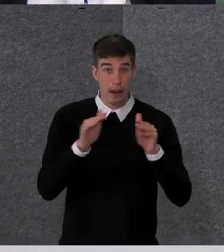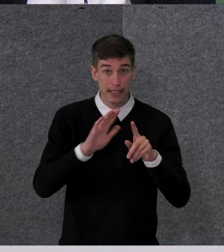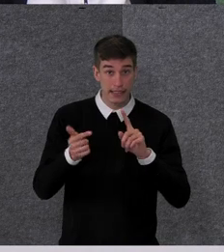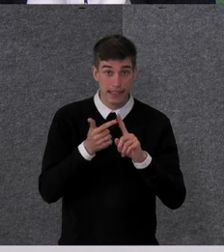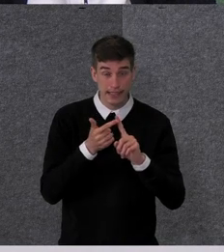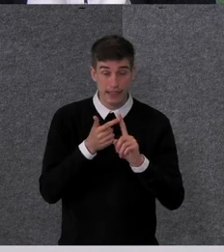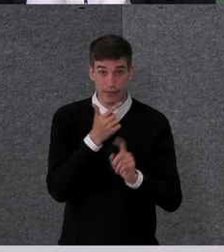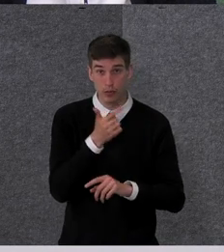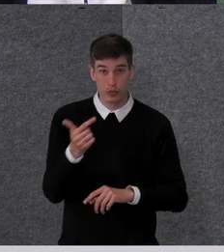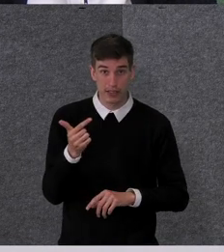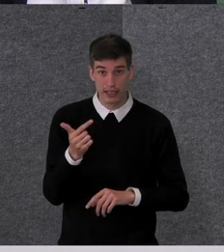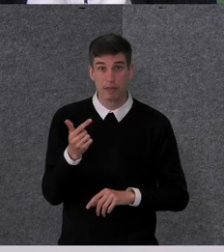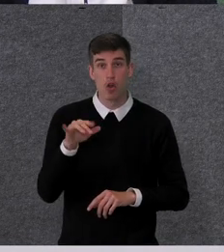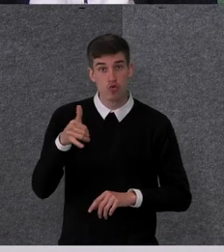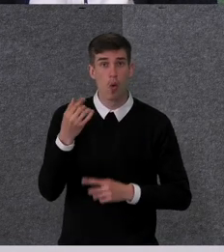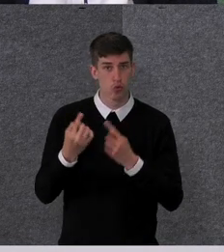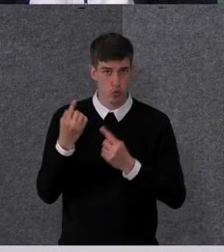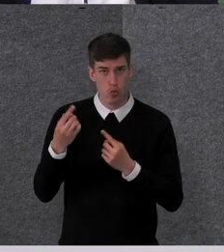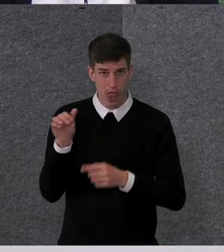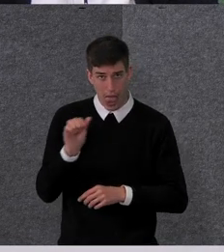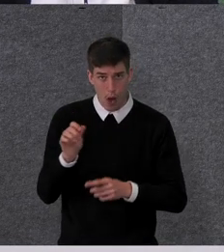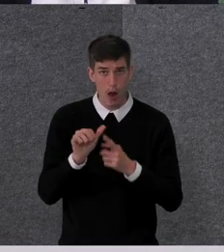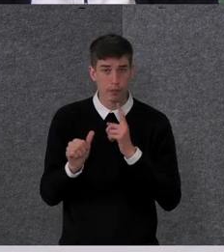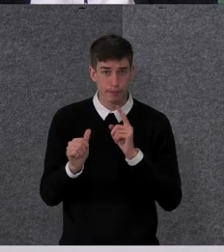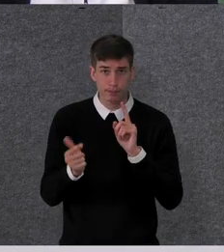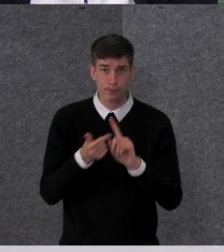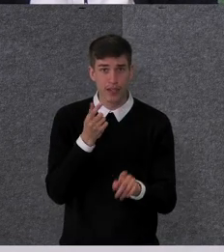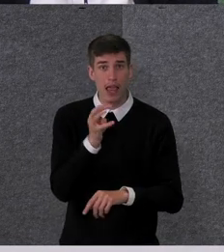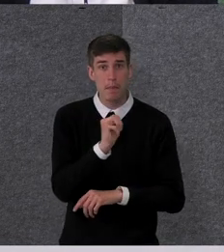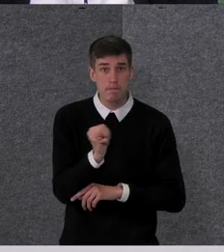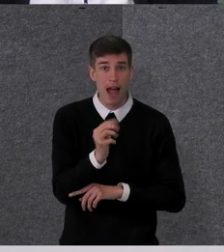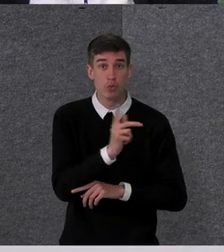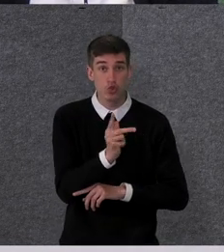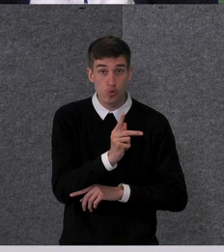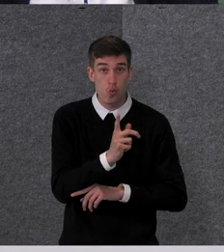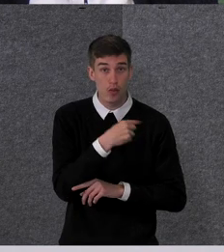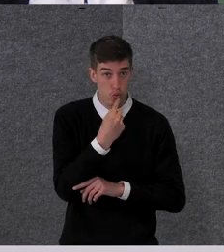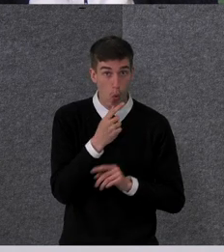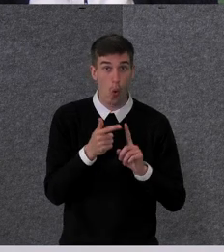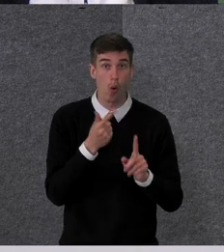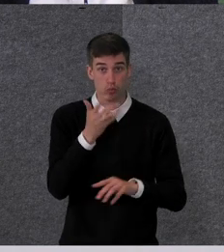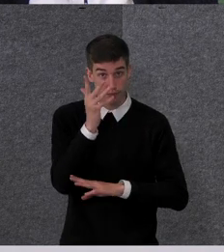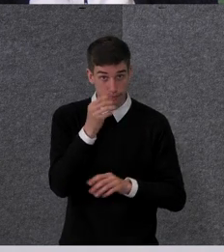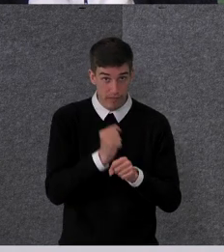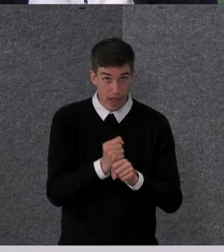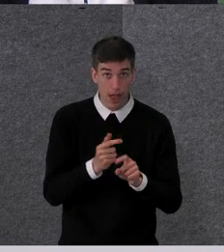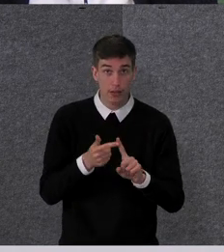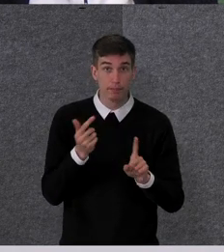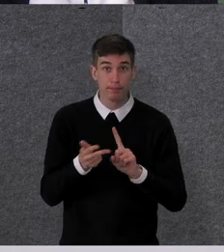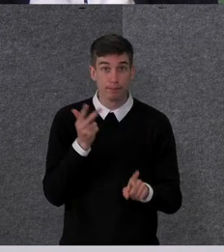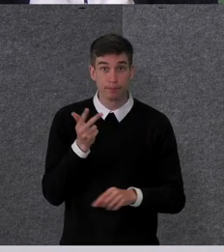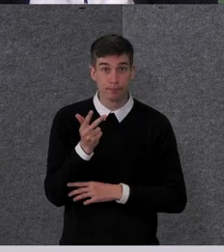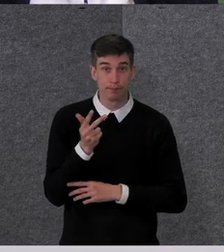Jörg Grünauer, der sich soeben vorgestellt haben. Weitere Kandidaten sind Markus Kurt, KV Dortmund, hatte sich bereits vorgestellt,